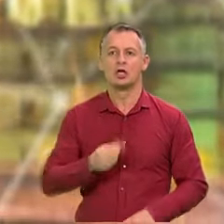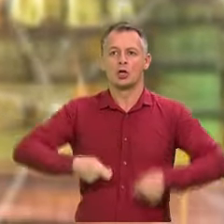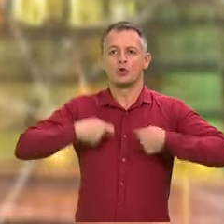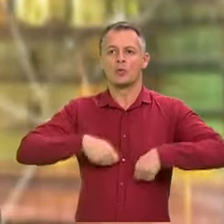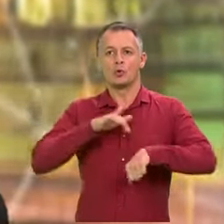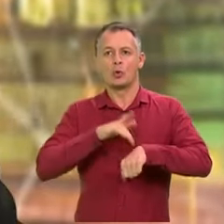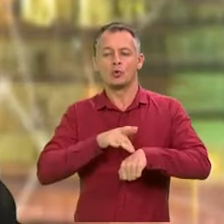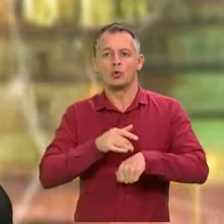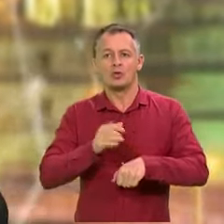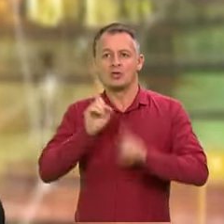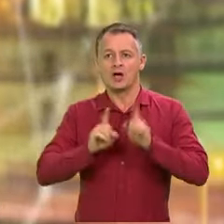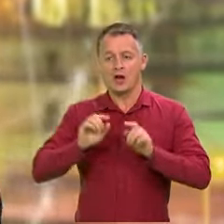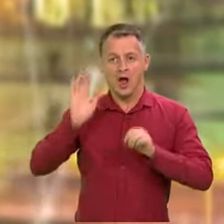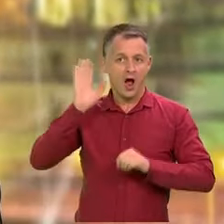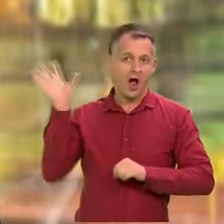în acest moment?